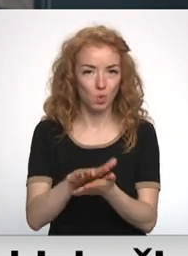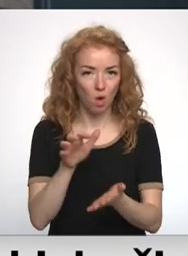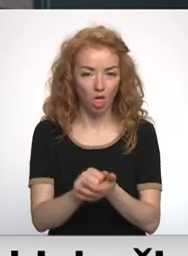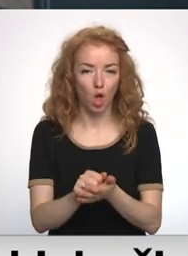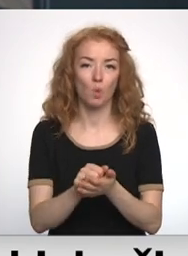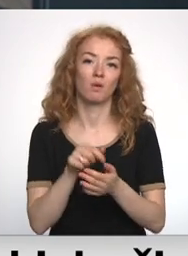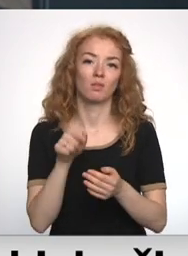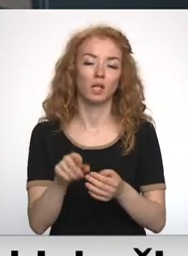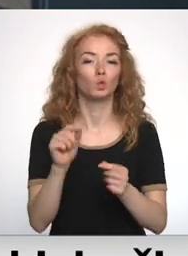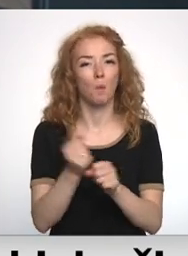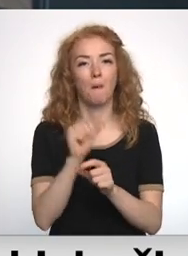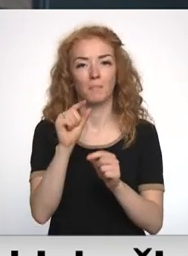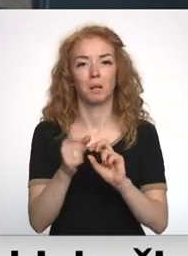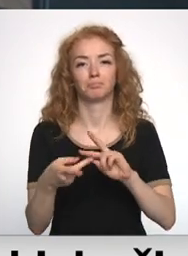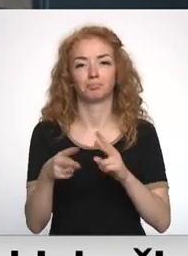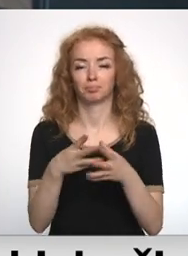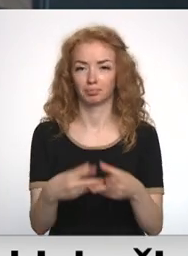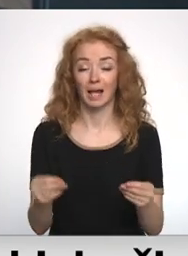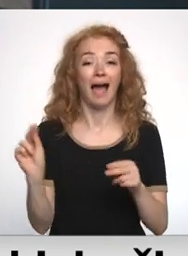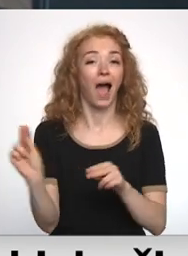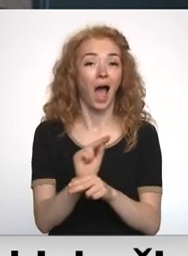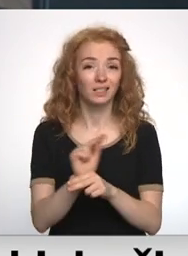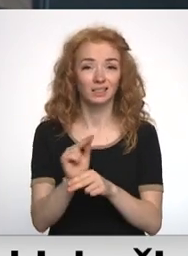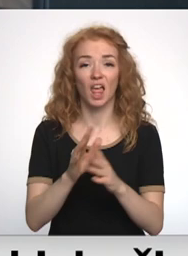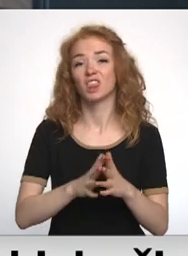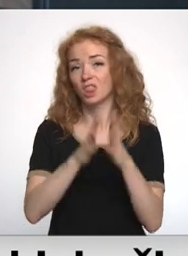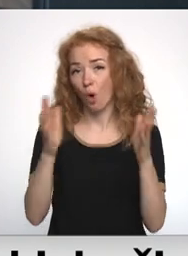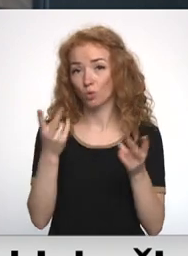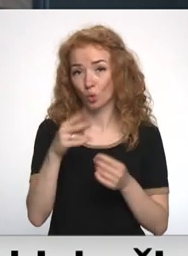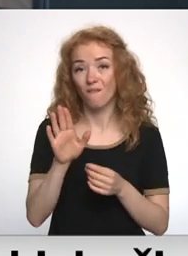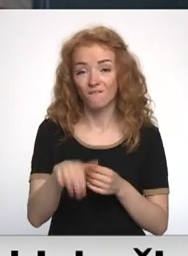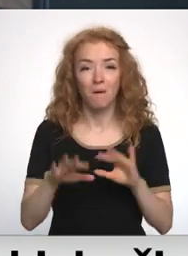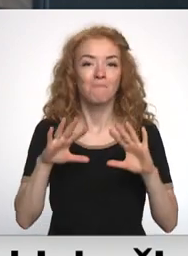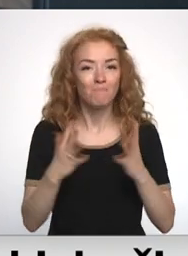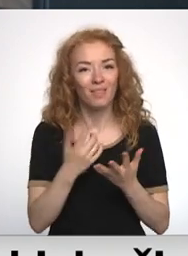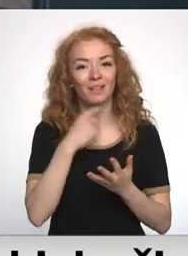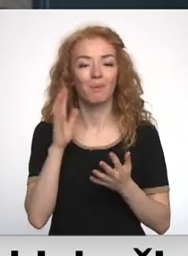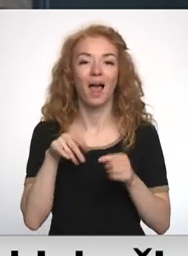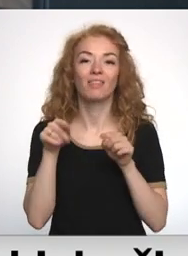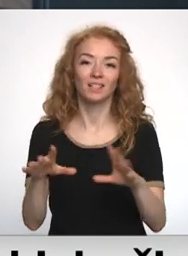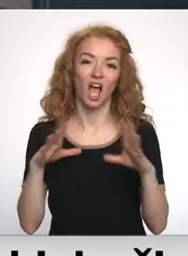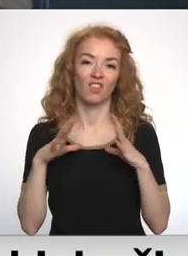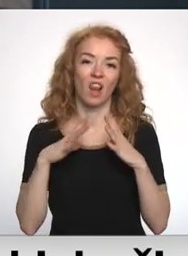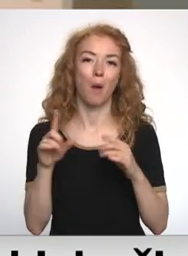daļu tomēr ir pārējoši. Izārstēt jau mēs varam daudzas lietas, bet gribētos, lai tas atvaļinājums ir